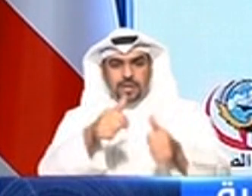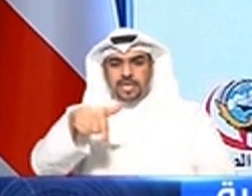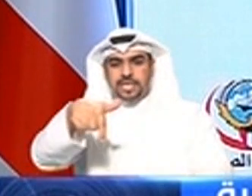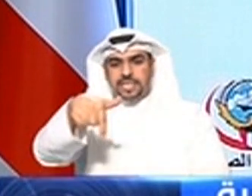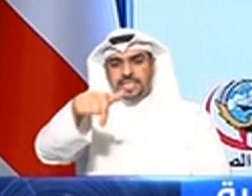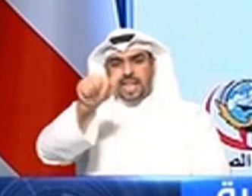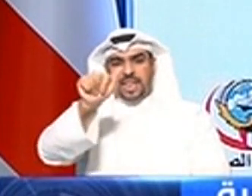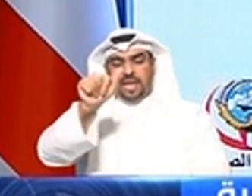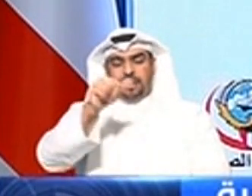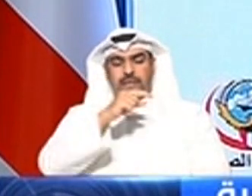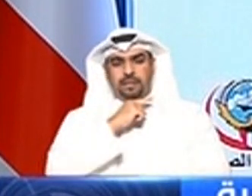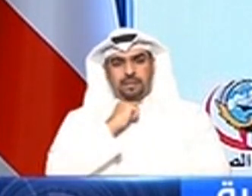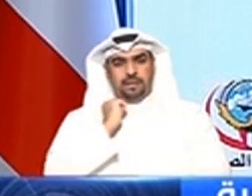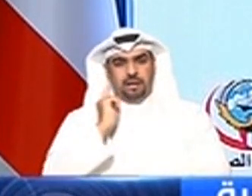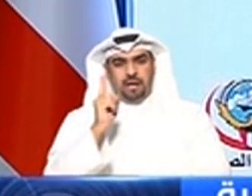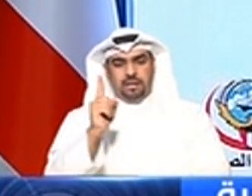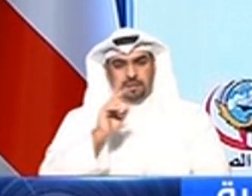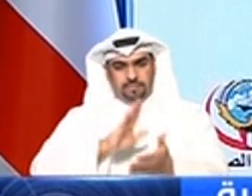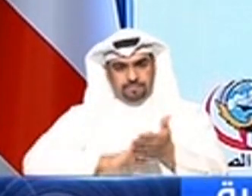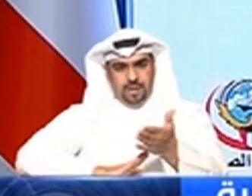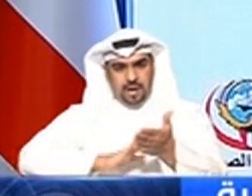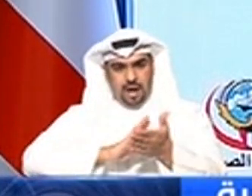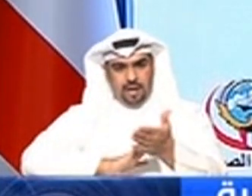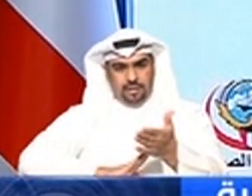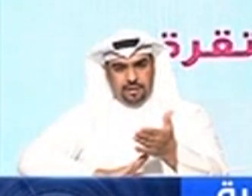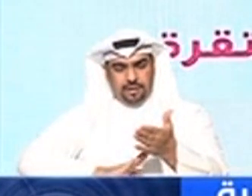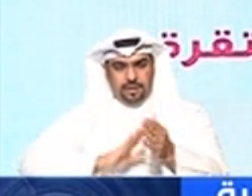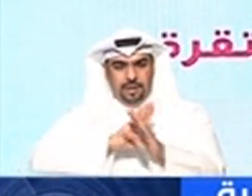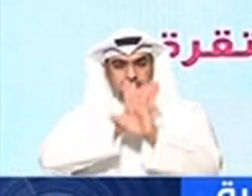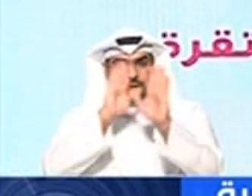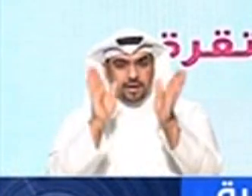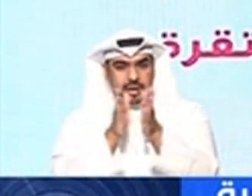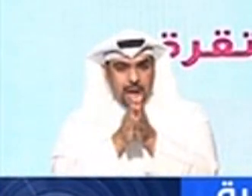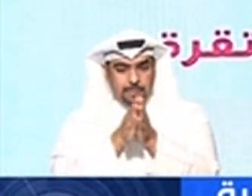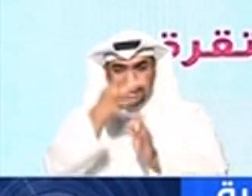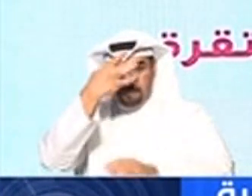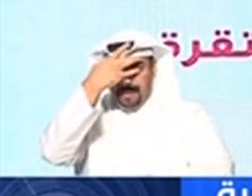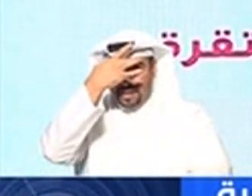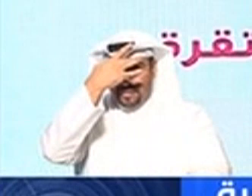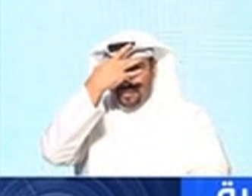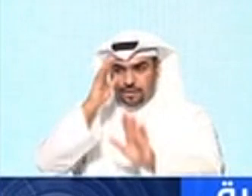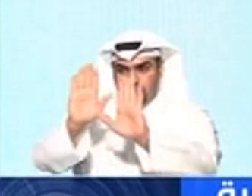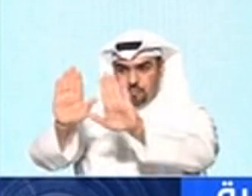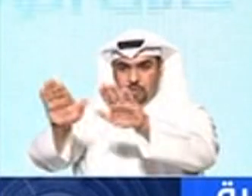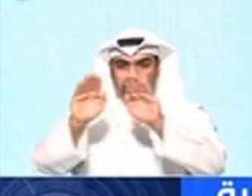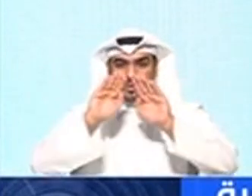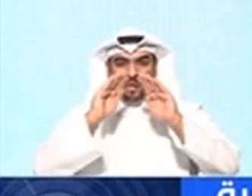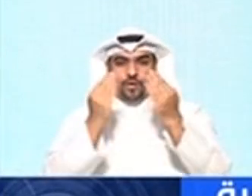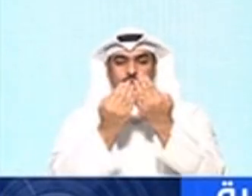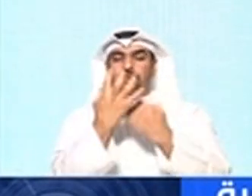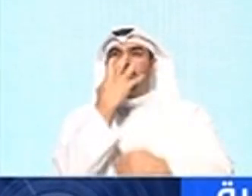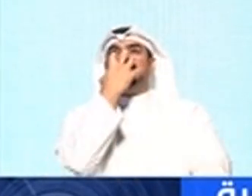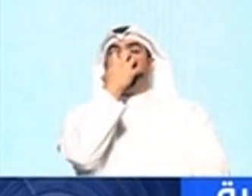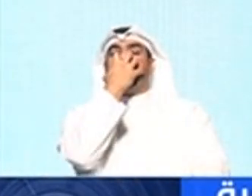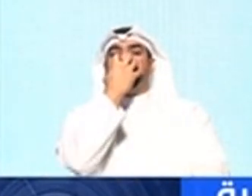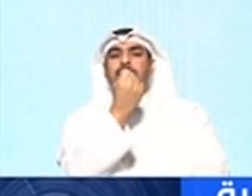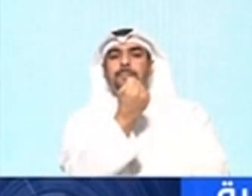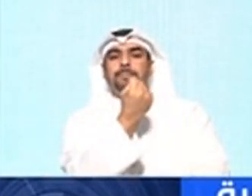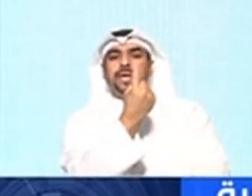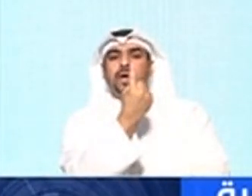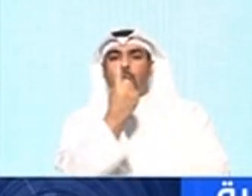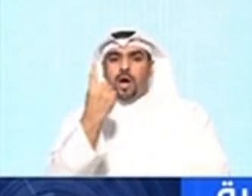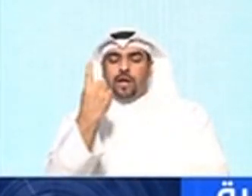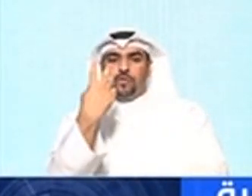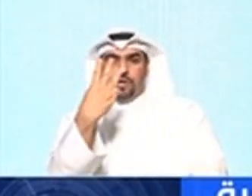حالة حرجة. المجموع الكلي 131 حالة، كما أنه قد تم